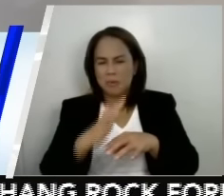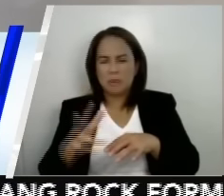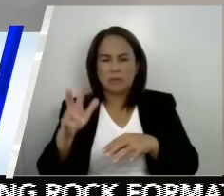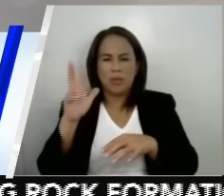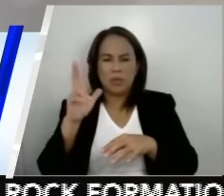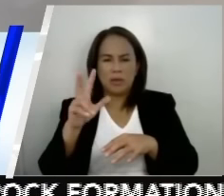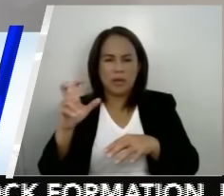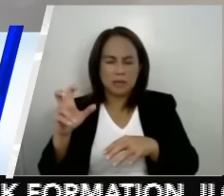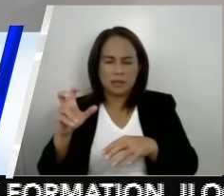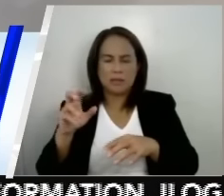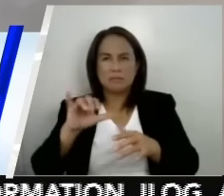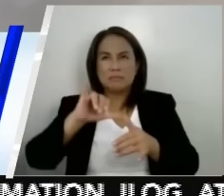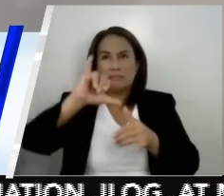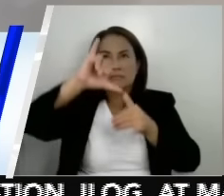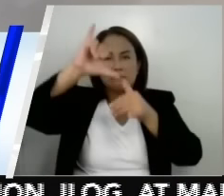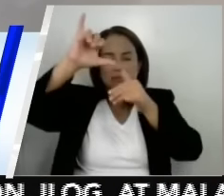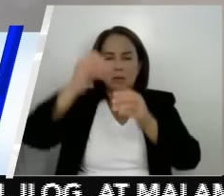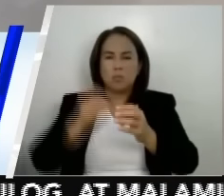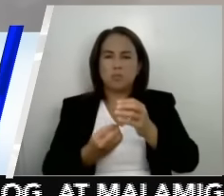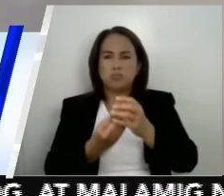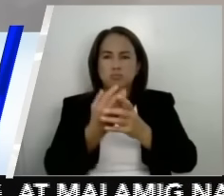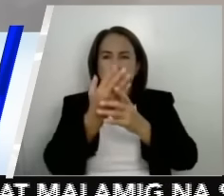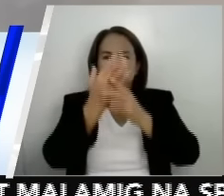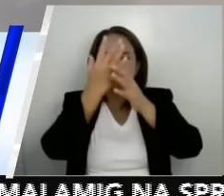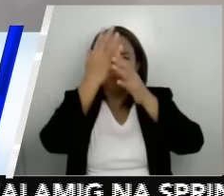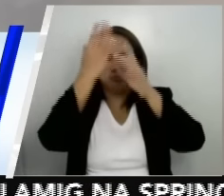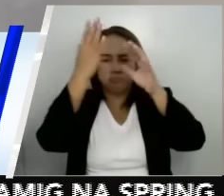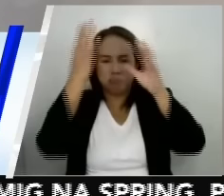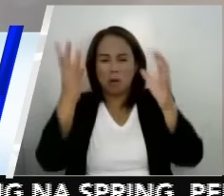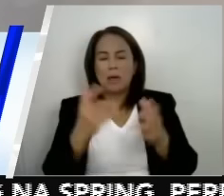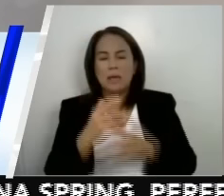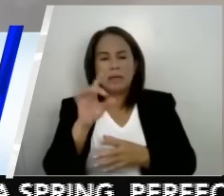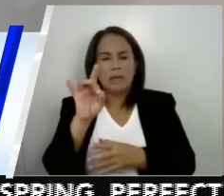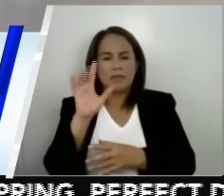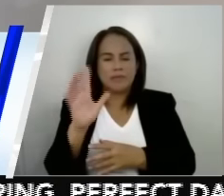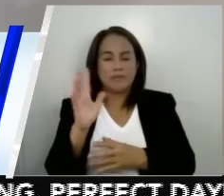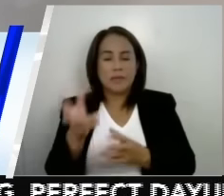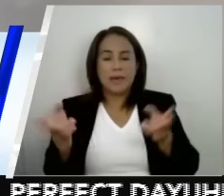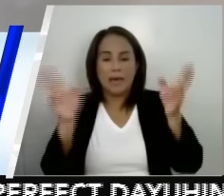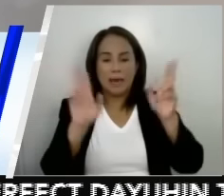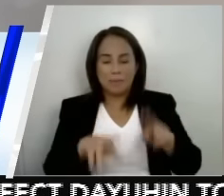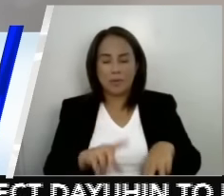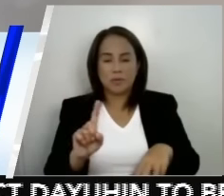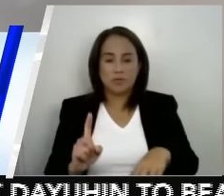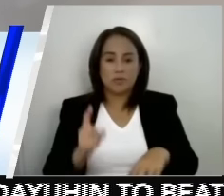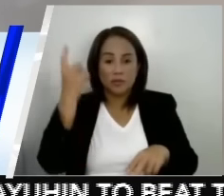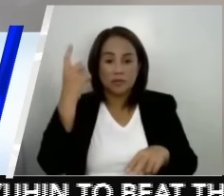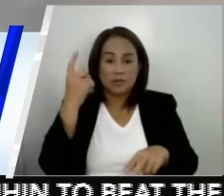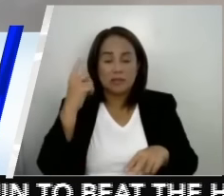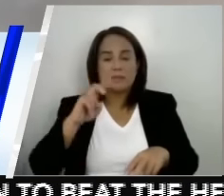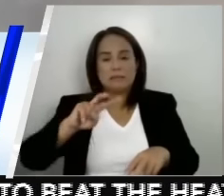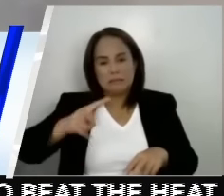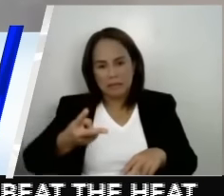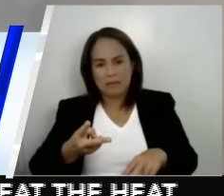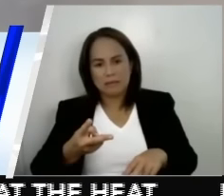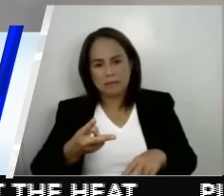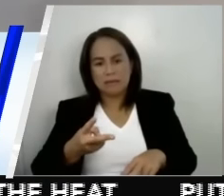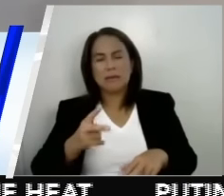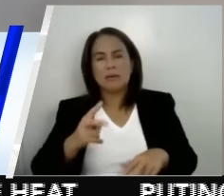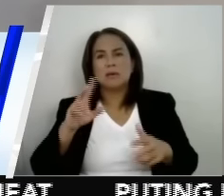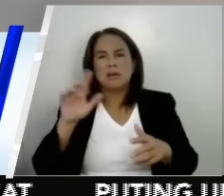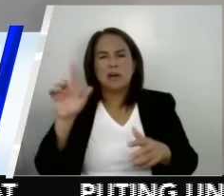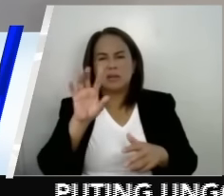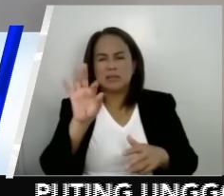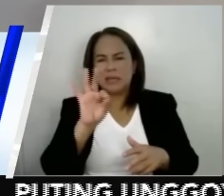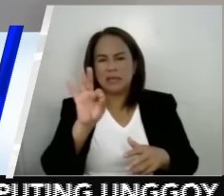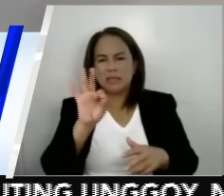350 metro ang taas ang ibinuga nitong usok. 8:50 a.m. nangyari ang unang phreatic eruption na sinundan ng isa pa, bandang